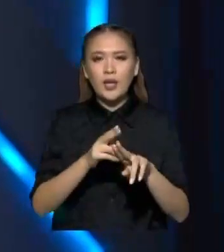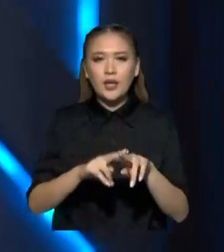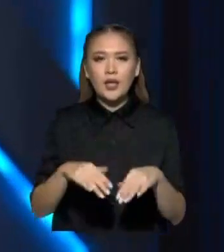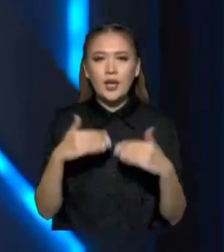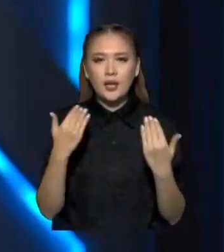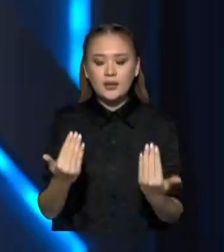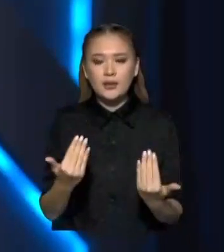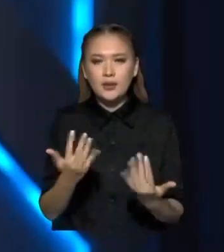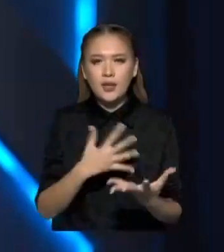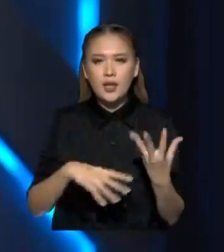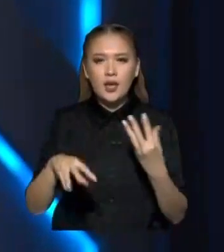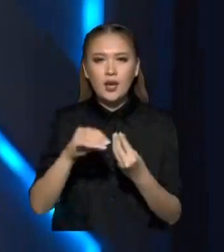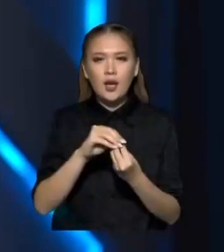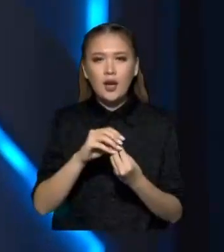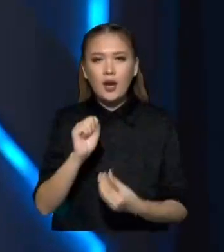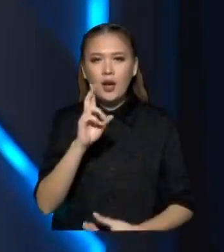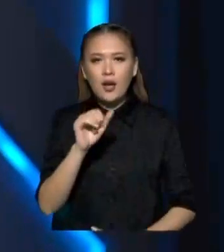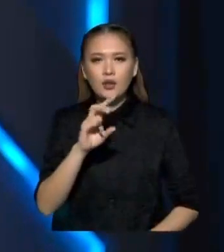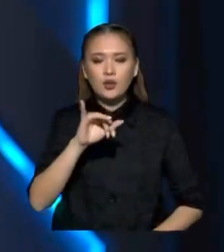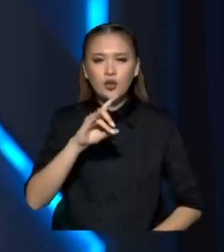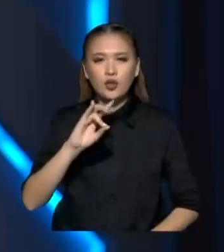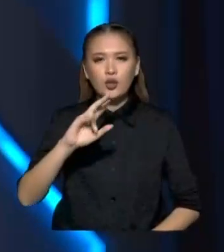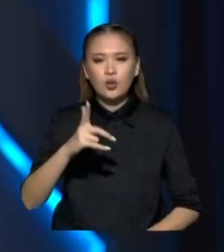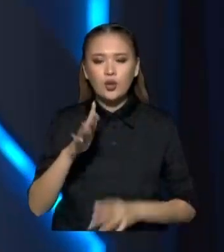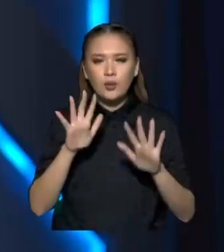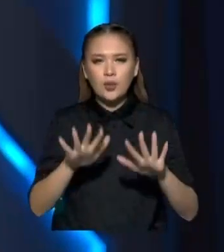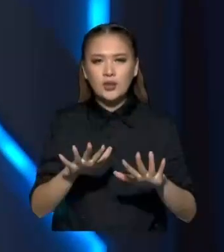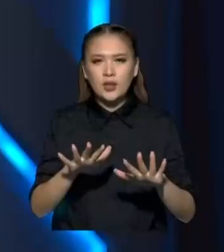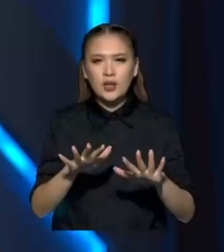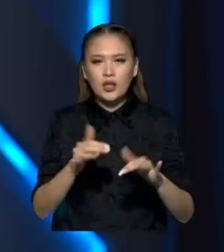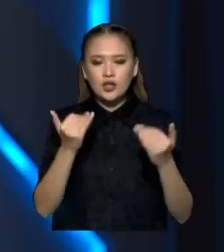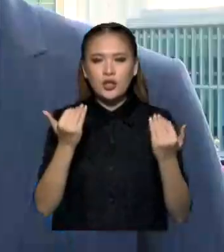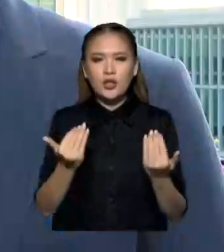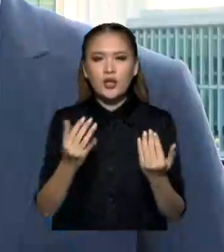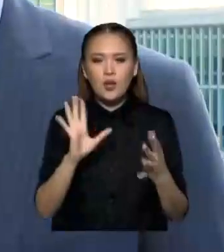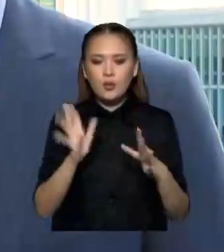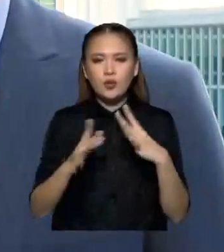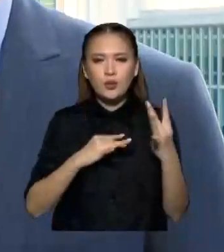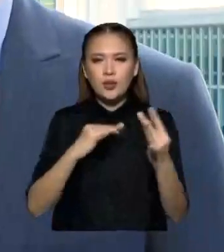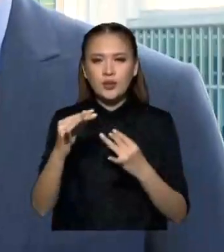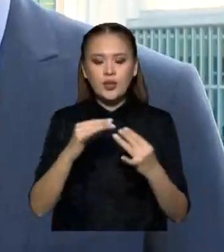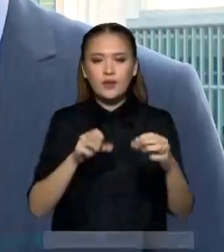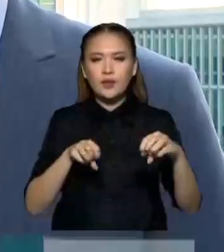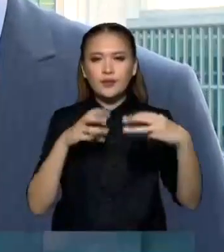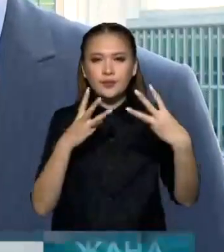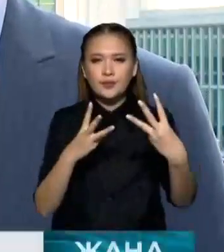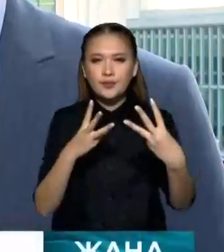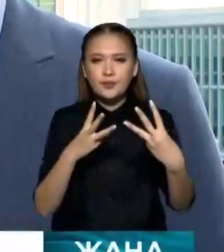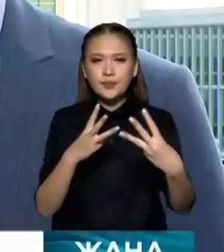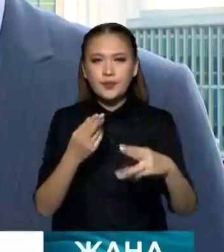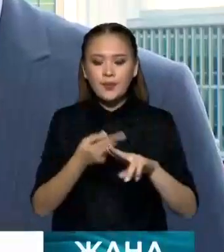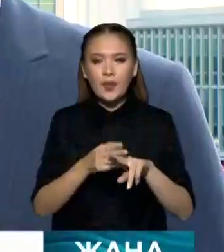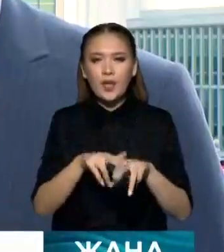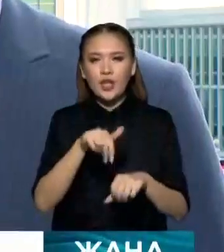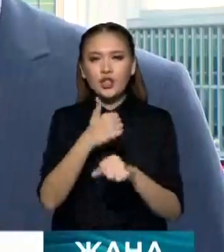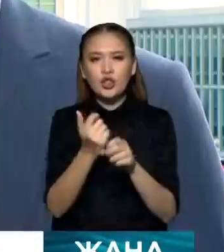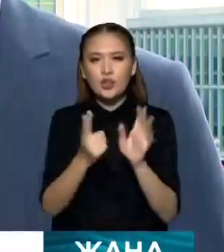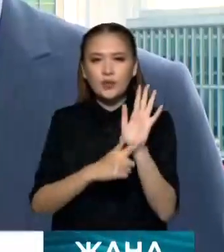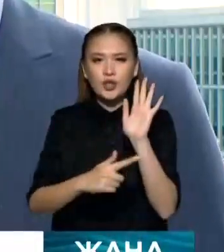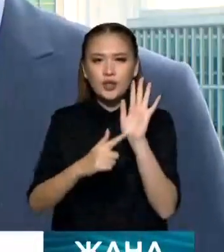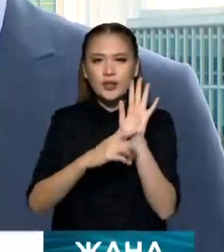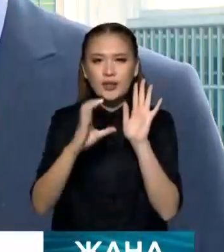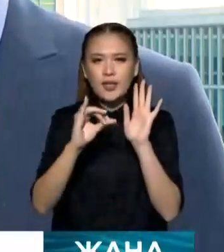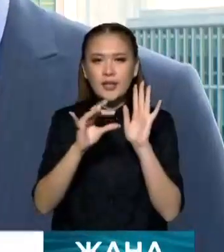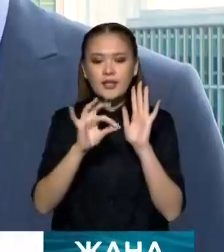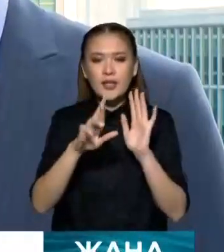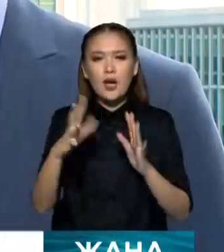бізбен әріптесім Тілеген Аханұлы Нью-Йорктен тікелей байланысқа қосылады. Тілеген, бас ассамблеяның 77-ші сессиясына